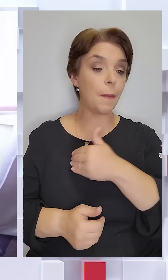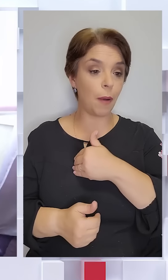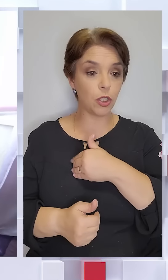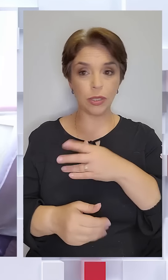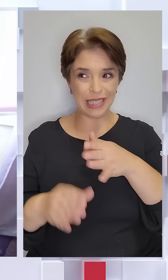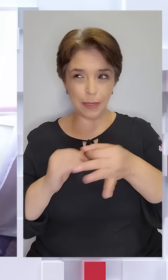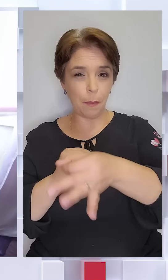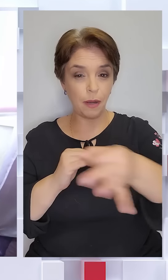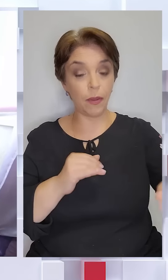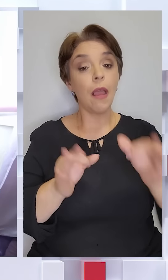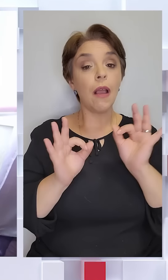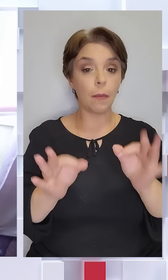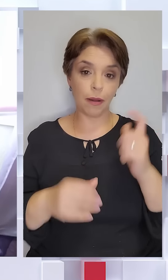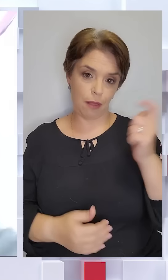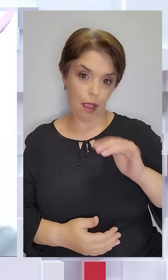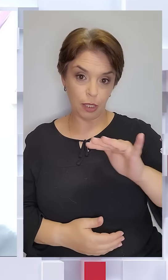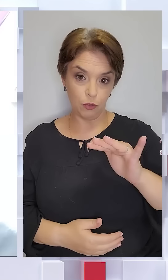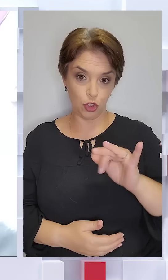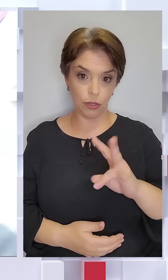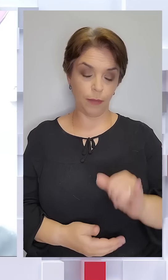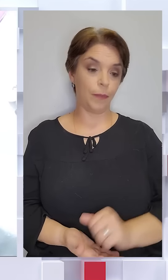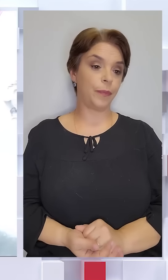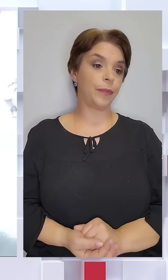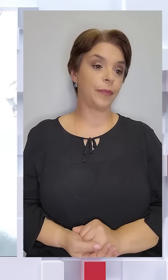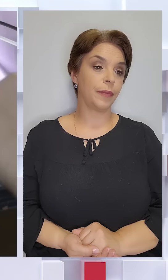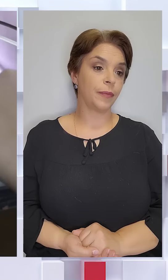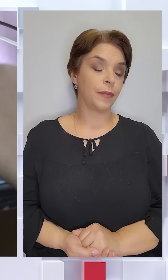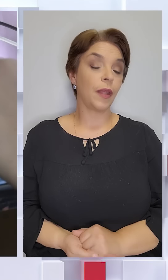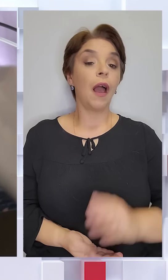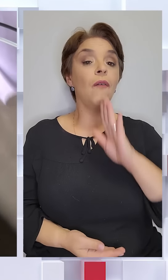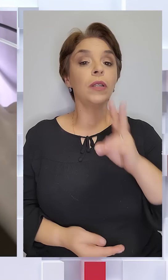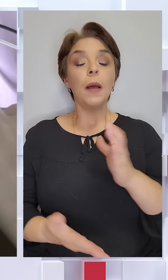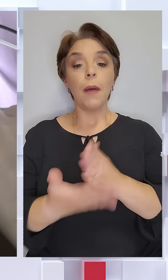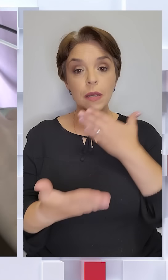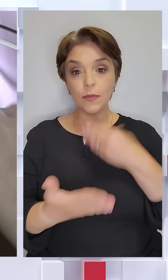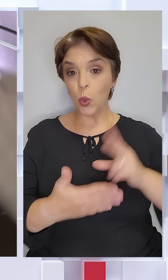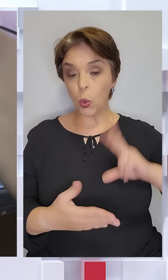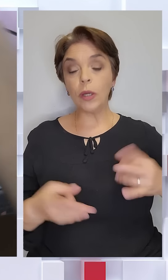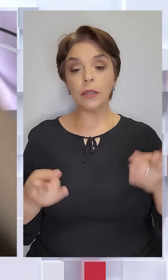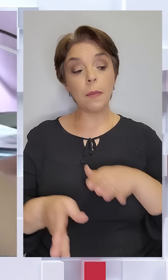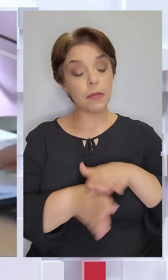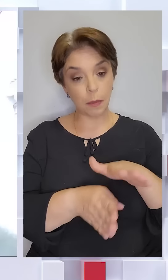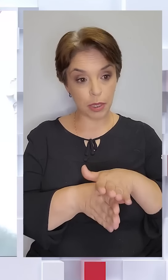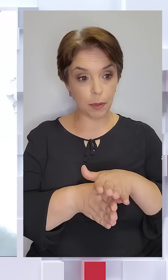бажано з периферії, як правило, на Харківщині. Але машина не дала. Вона має свою доньку, яку треба забезпечувати, і купу